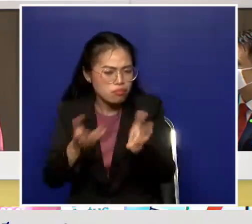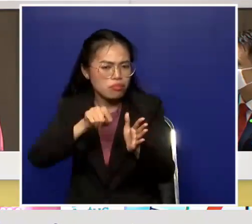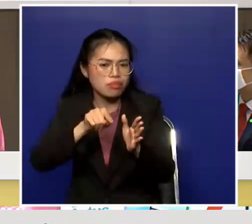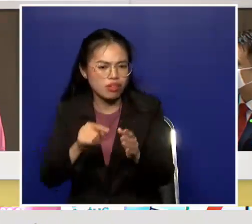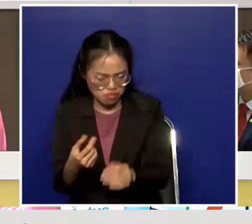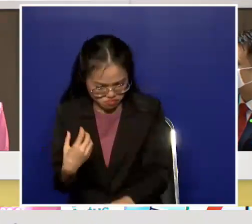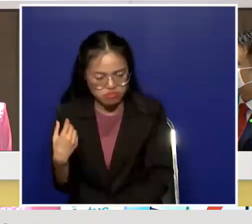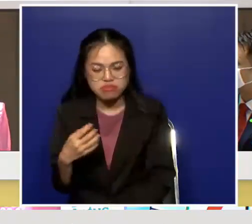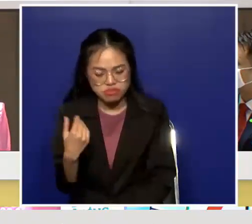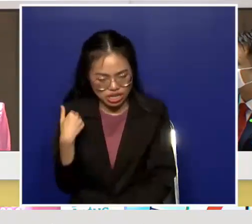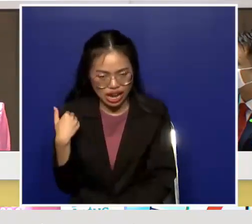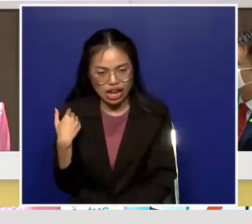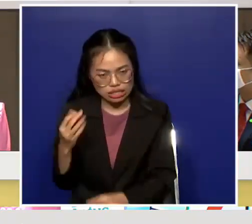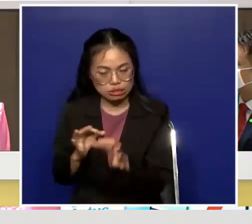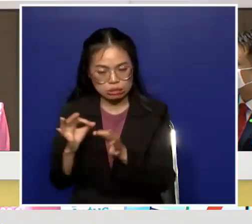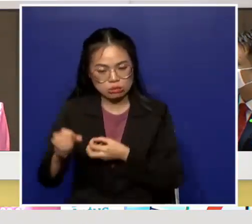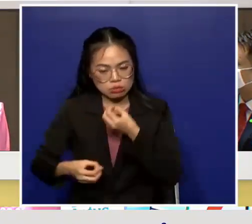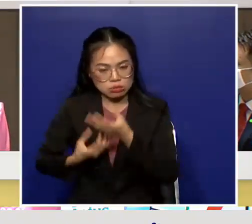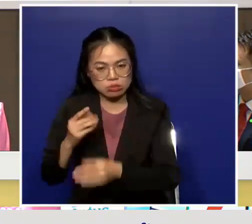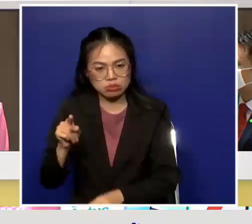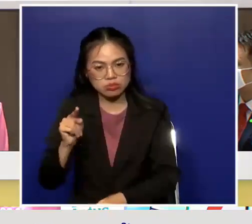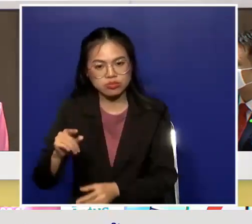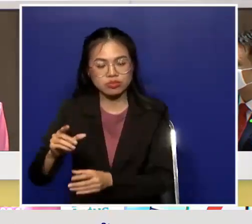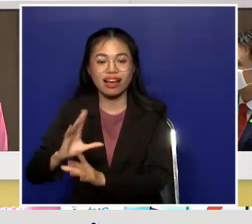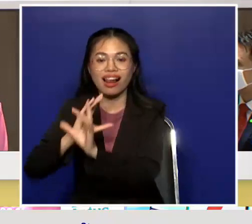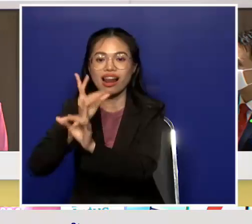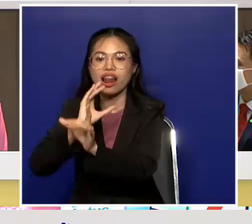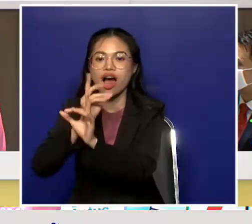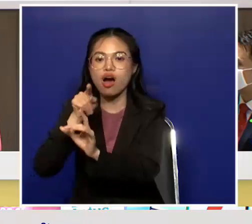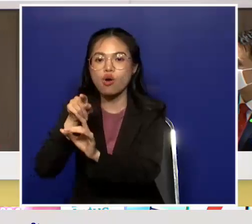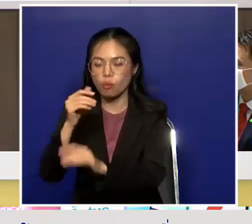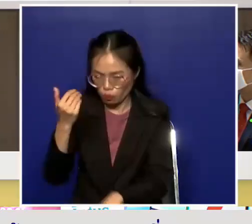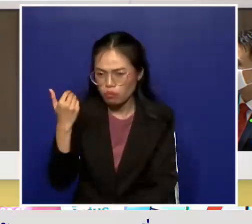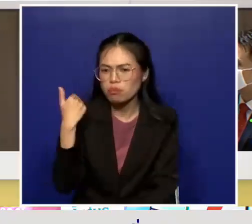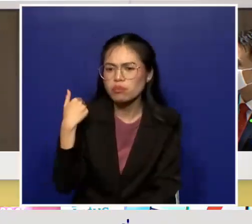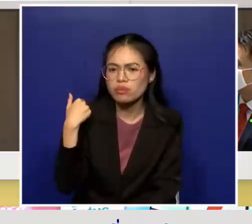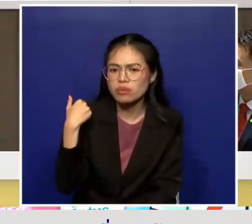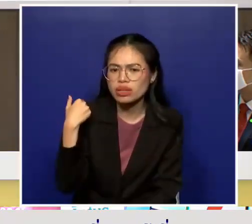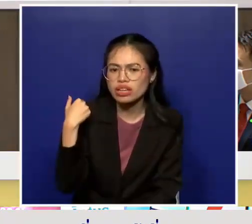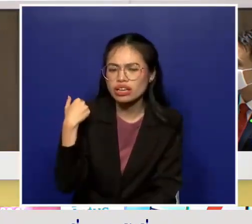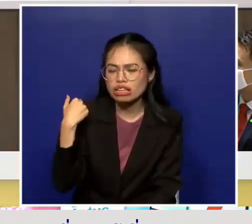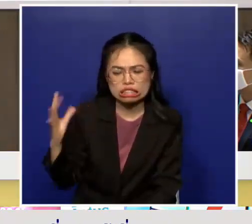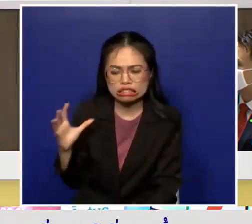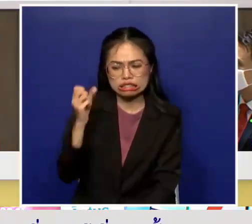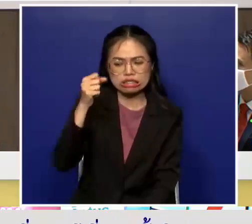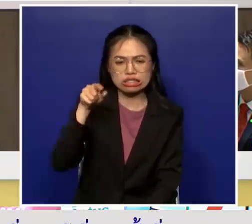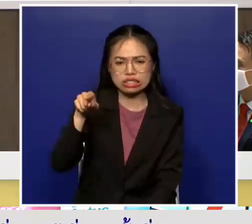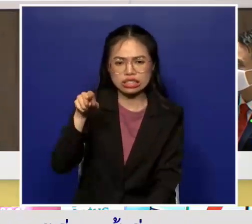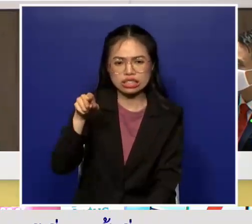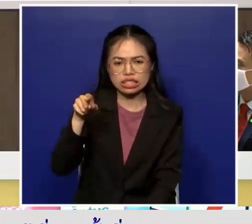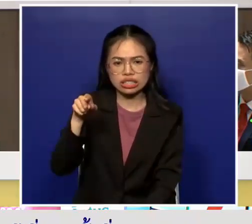มันๆเพิ่มเติมเรื่องเล่านะฮะก็มีเจ้าสัวอีกรายหนึ่งผูกขาดเดี๋ยวนี้ลุกไปไม่ใช่แ